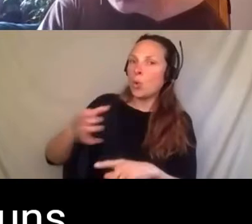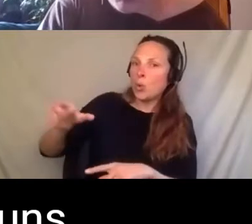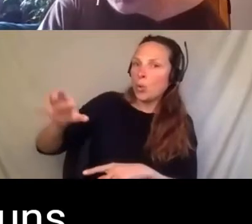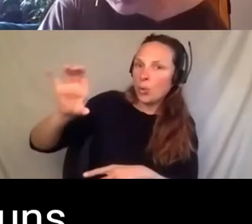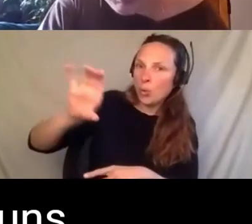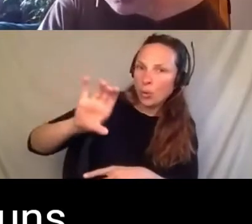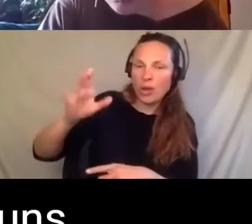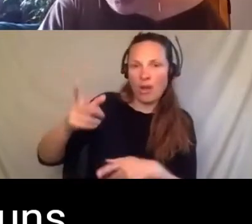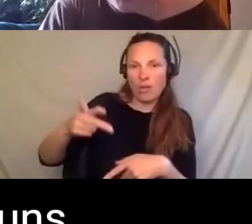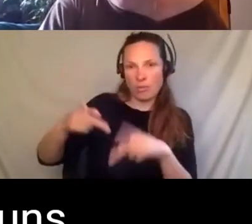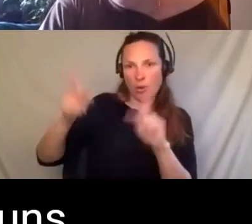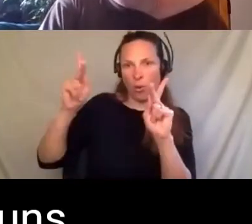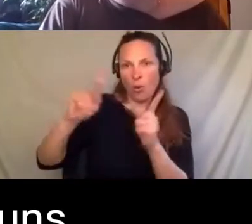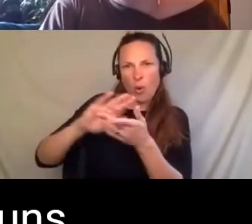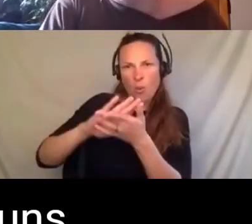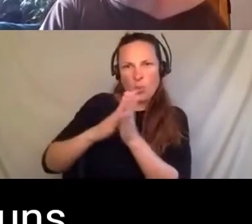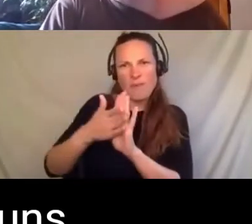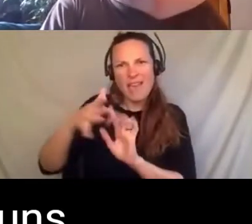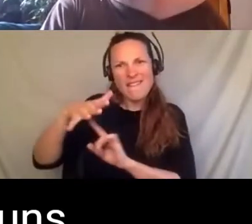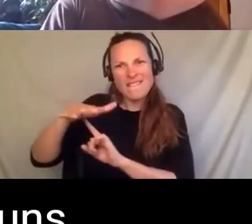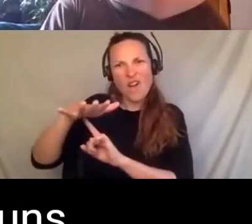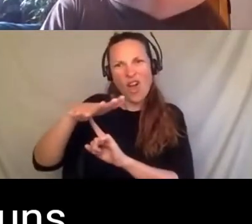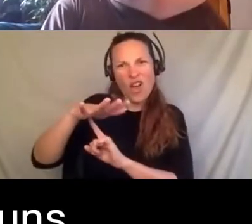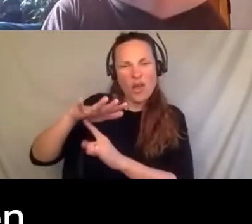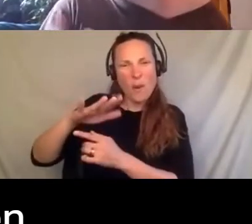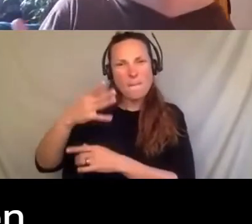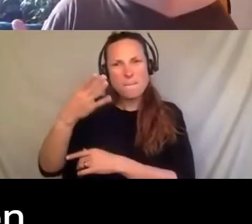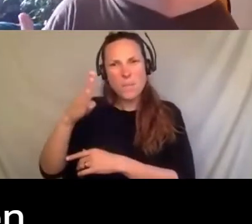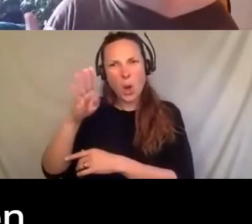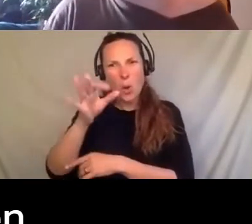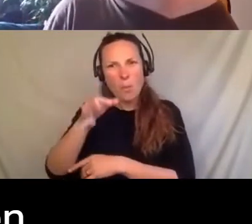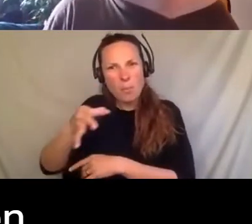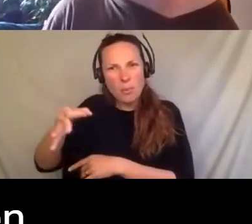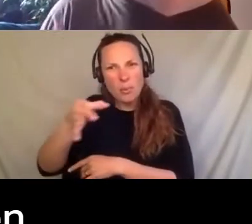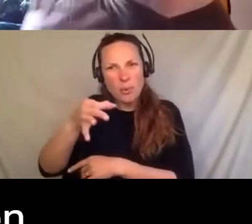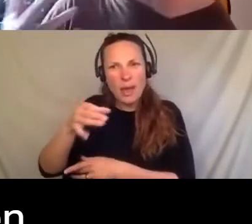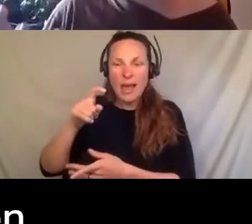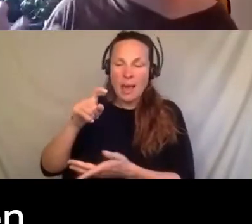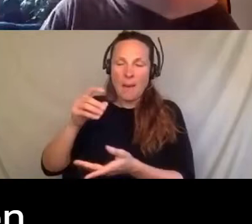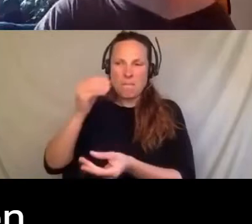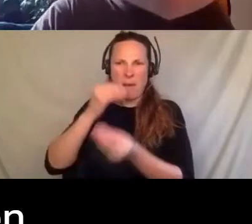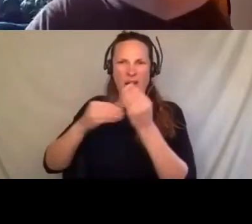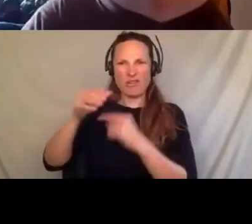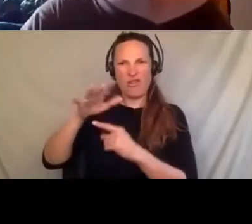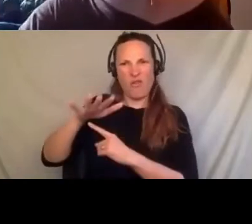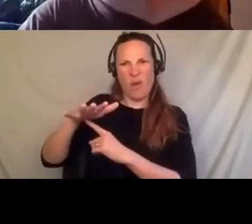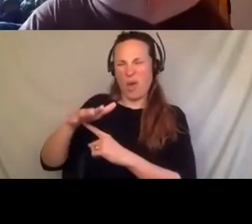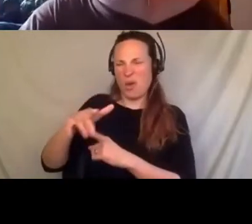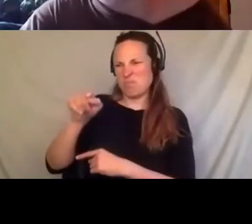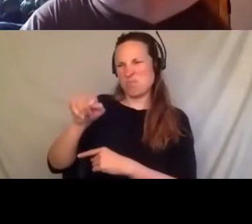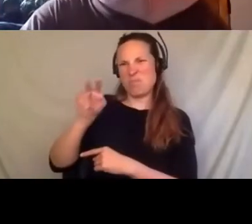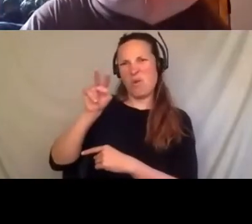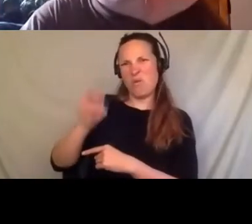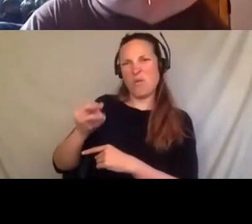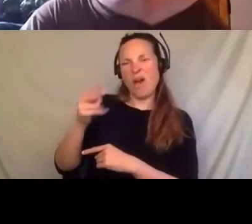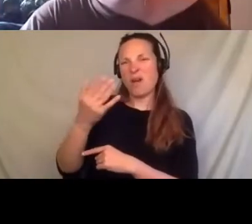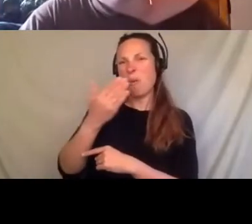va voir qu'il y a des petits bouts bruns qui vont apparaître sur nos feuilles. Puis vu qu'on mange les feuilles, ben, c'est pas très appétissant de voir des